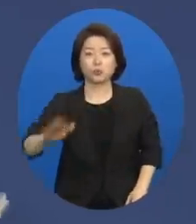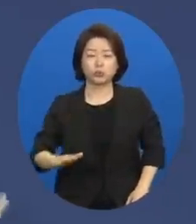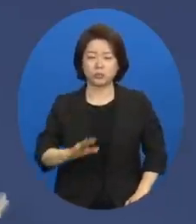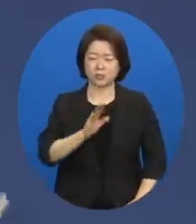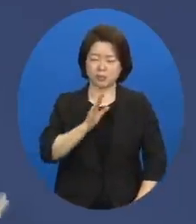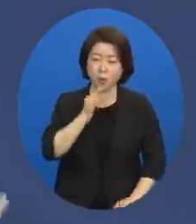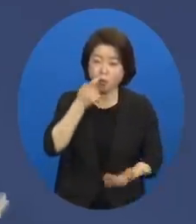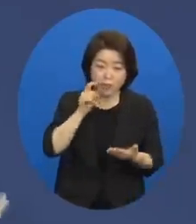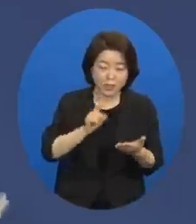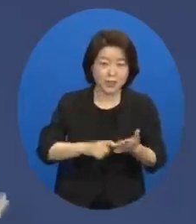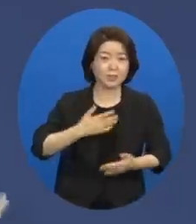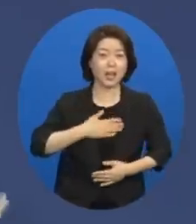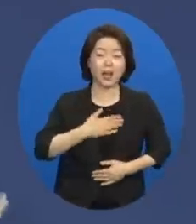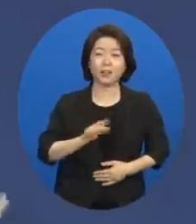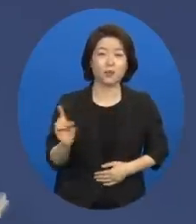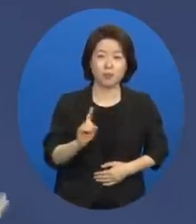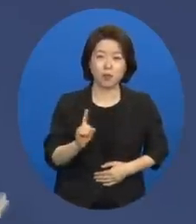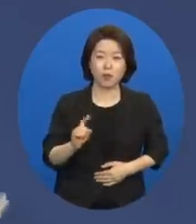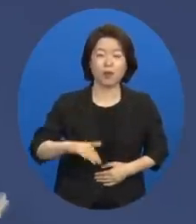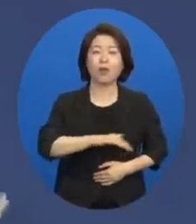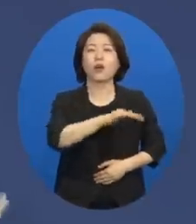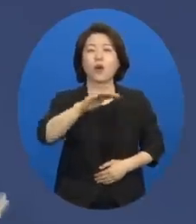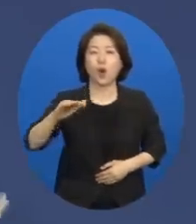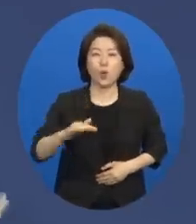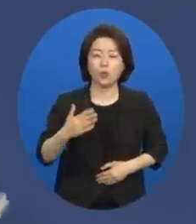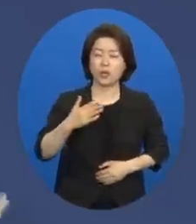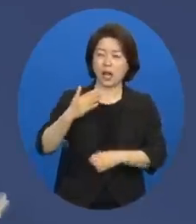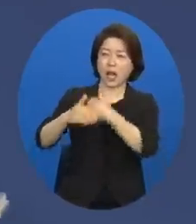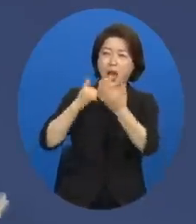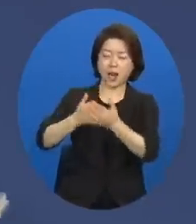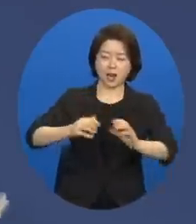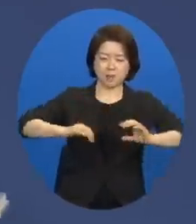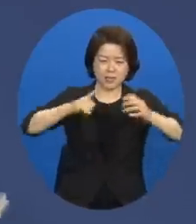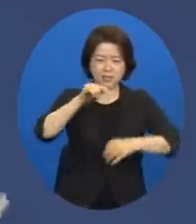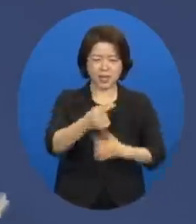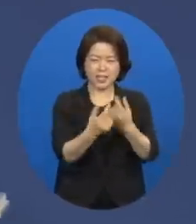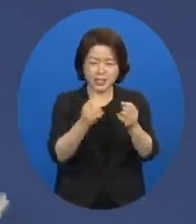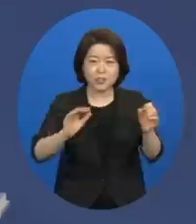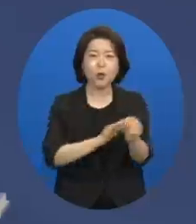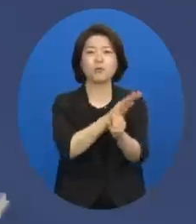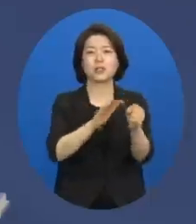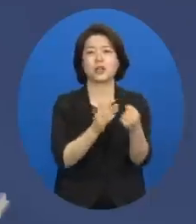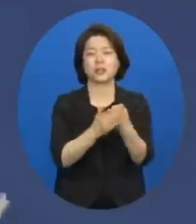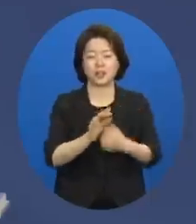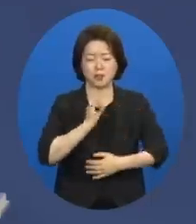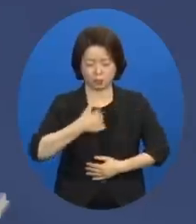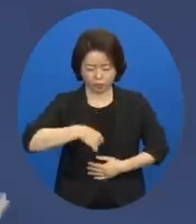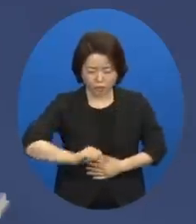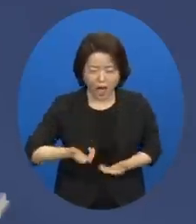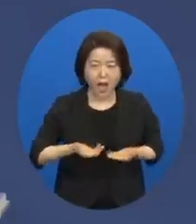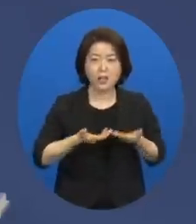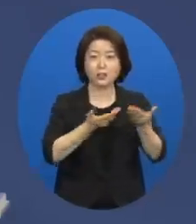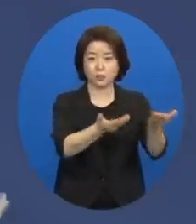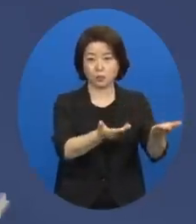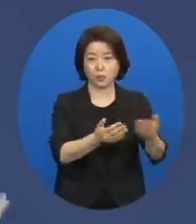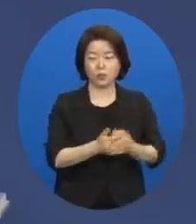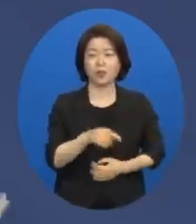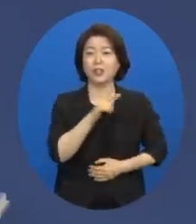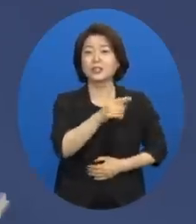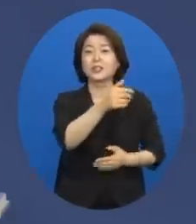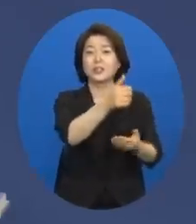너무도 쉽게 알고 있는 우리를 하나님이 세상을 이처럼 사랑하사 독생자를 주셔서